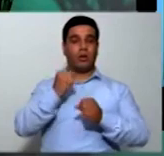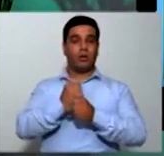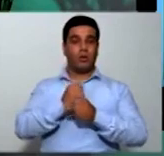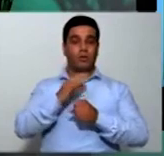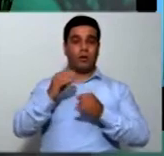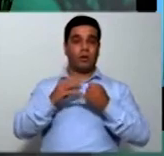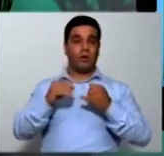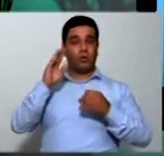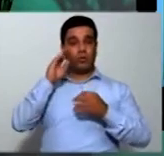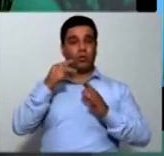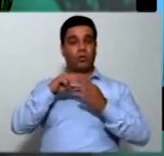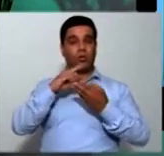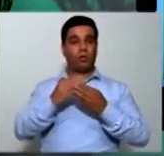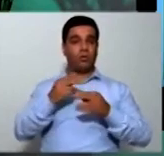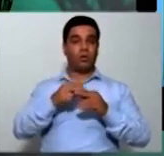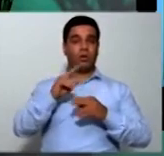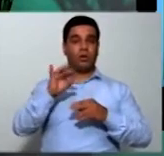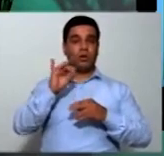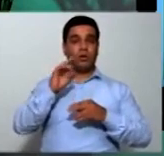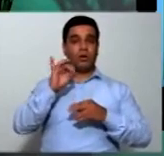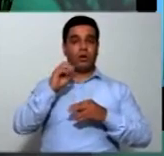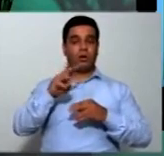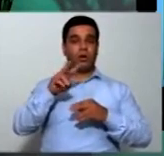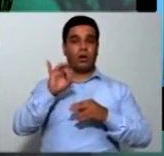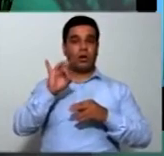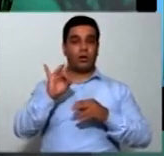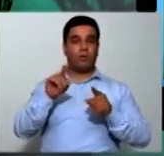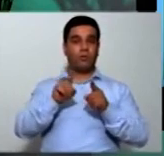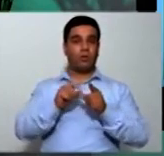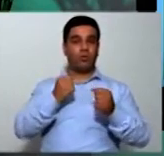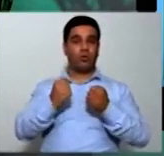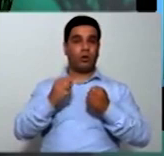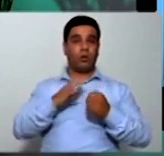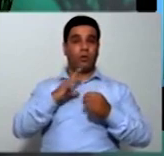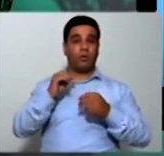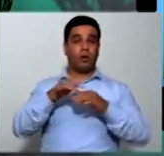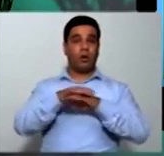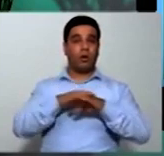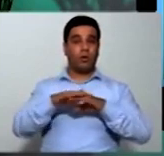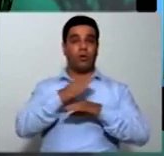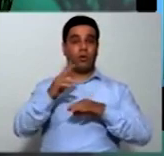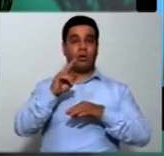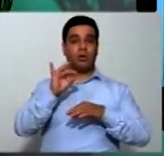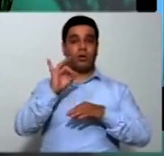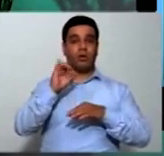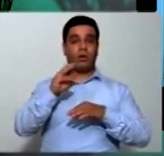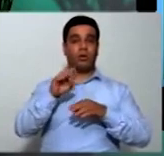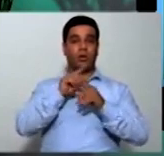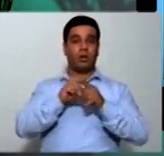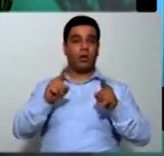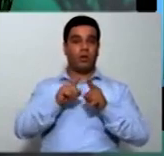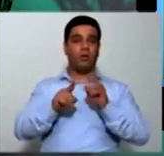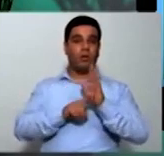suv islohoti to'g'risidagi dekretlari bilan mustahkamlandi va aholiga ushbu dekret targ'ib